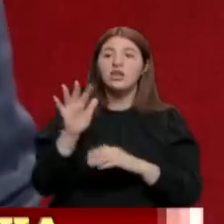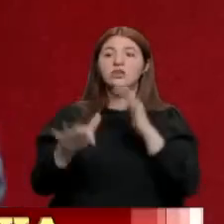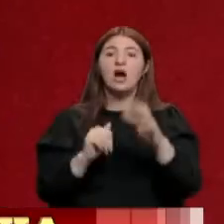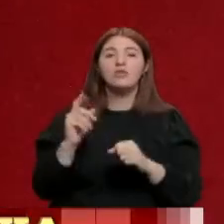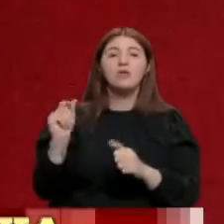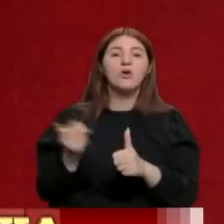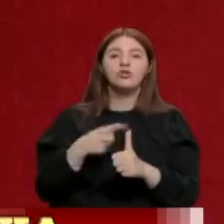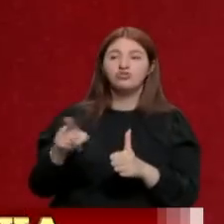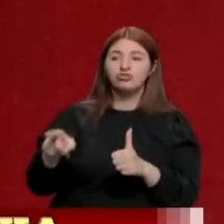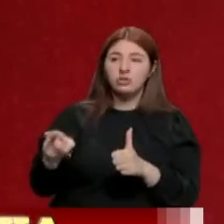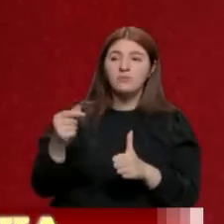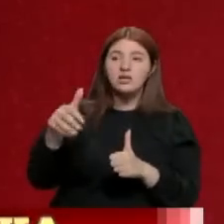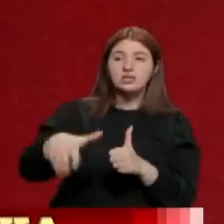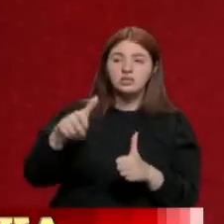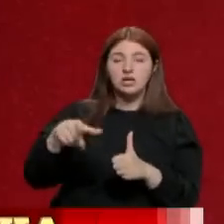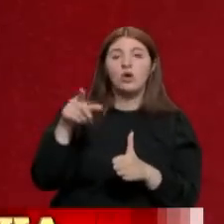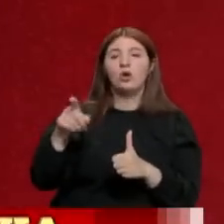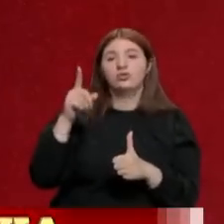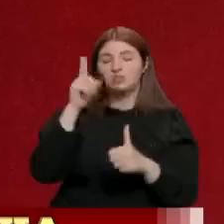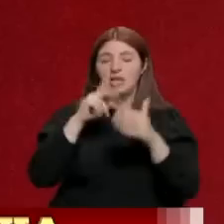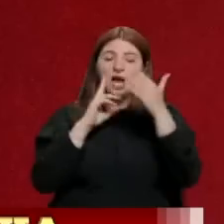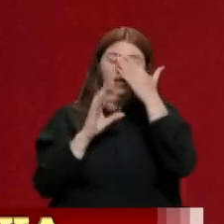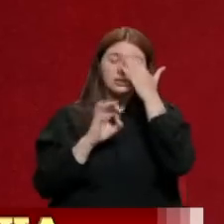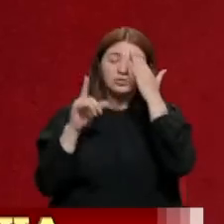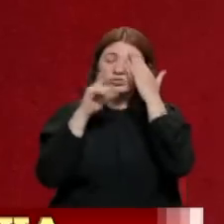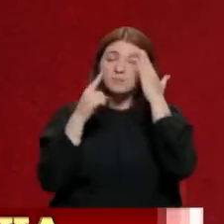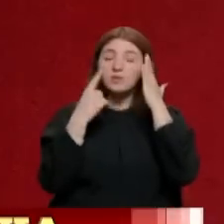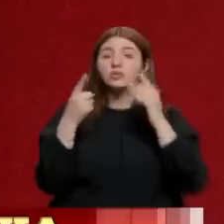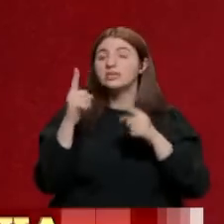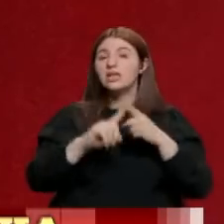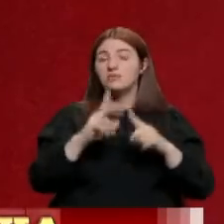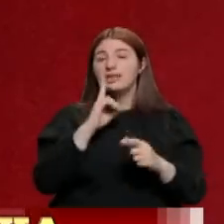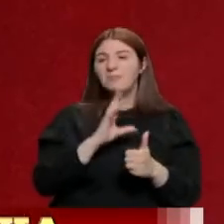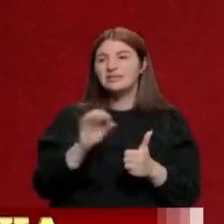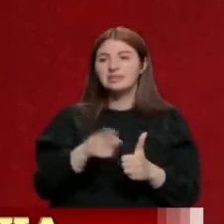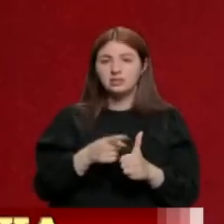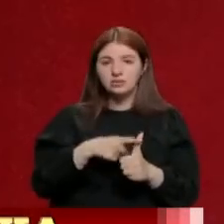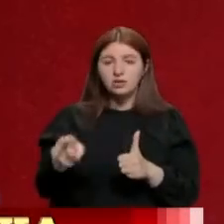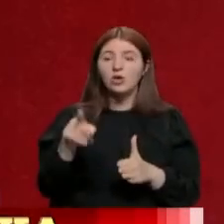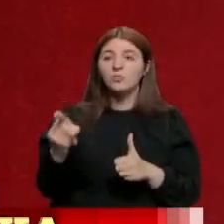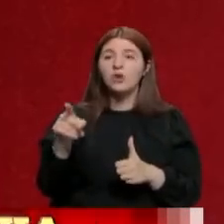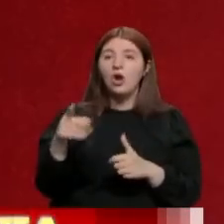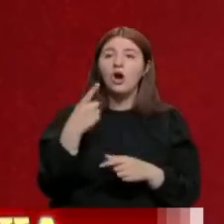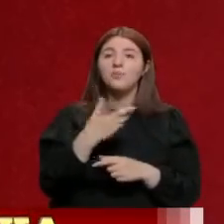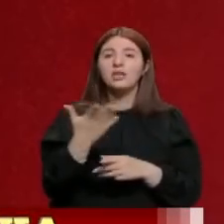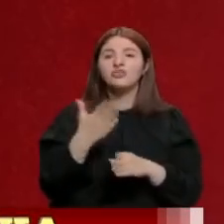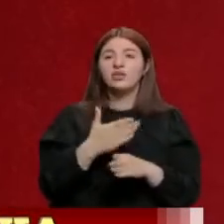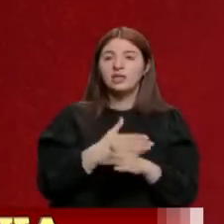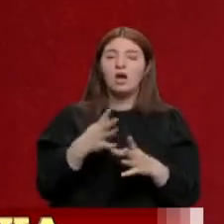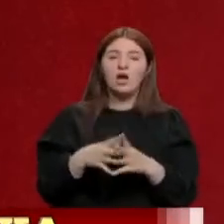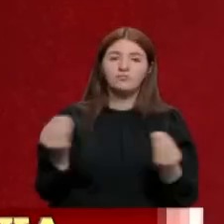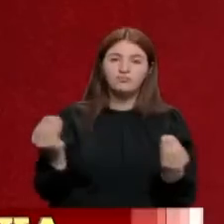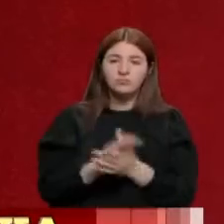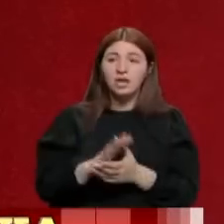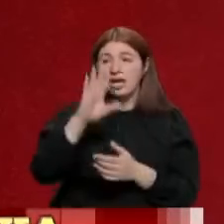Rantı öncelediler maalesef ve bu ahlaksızlık yüzünden, bakın bu siyasi bir ahlaksızlıktır. Şu anda on binlerce yurttaşımızı